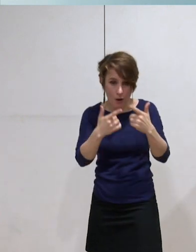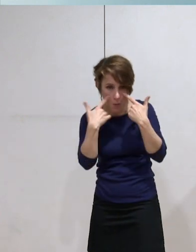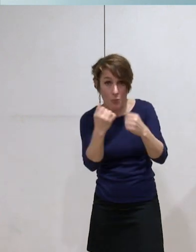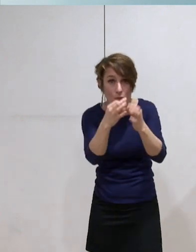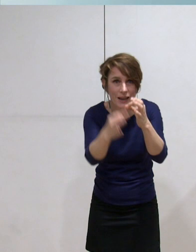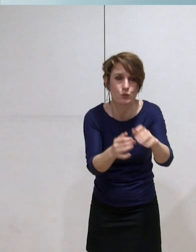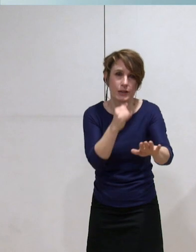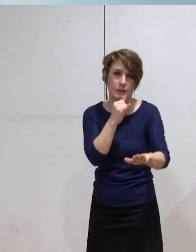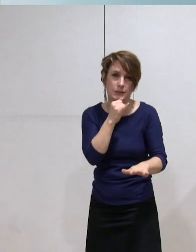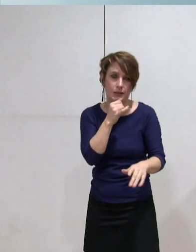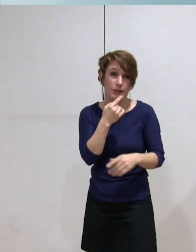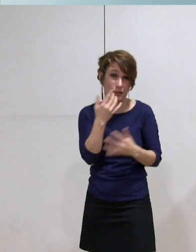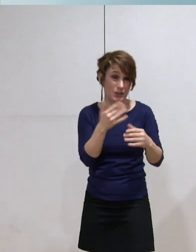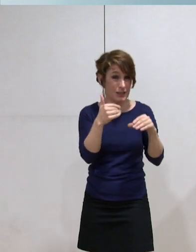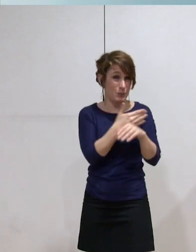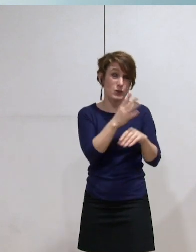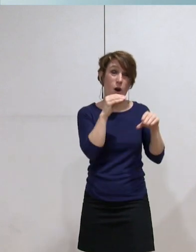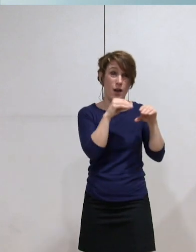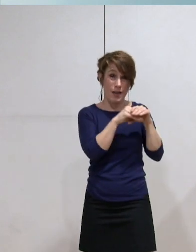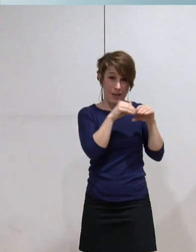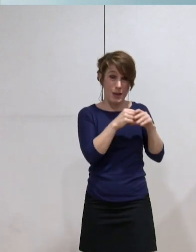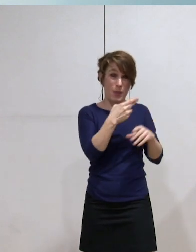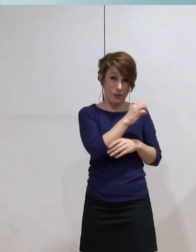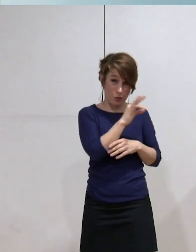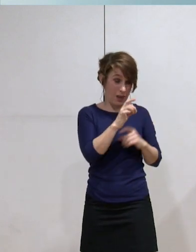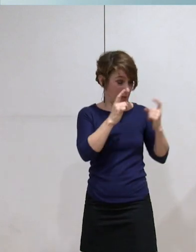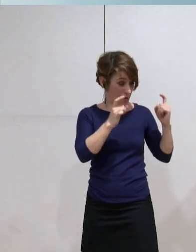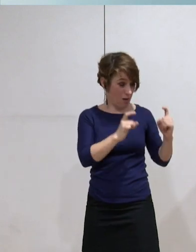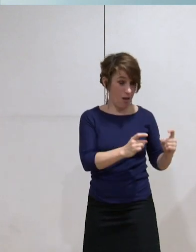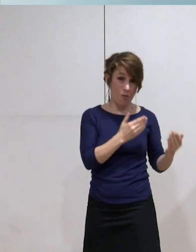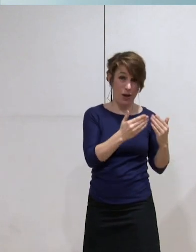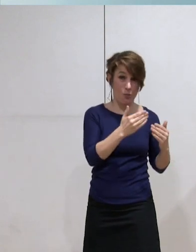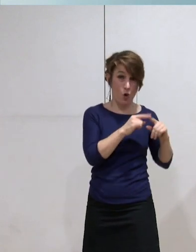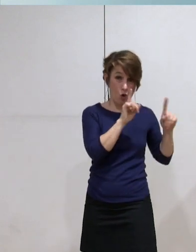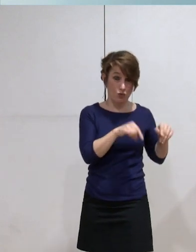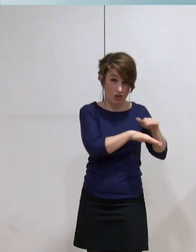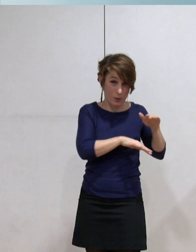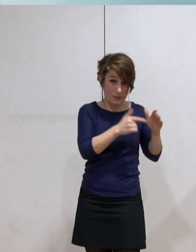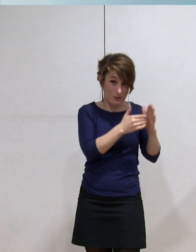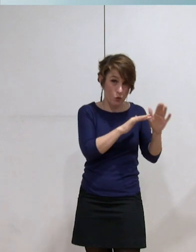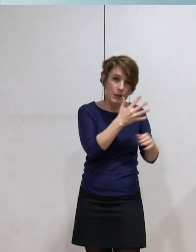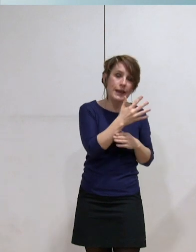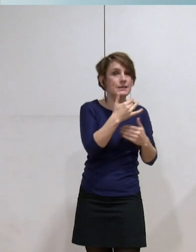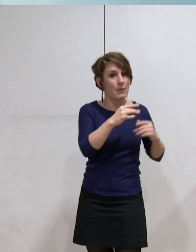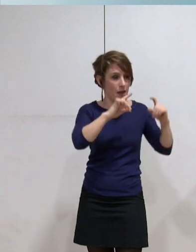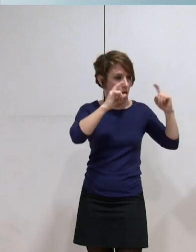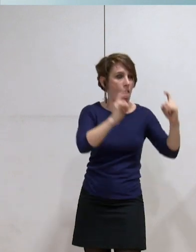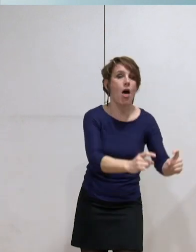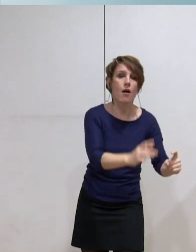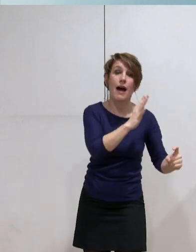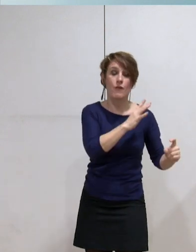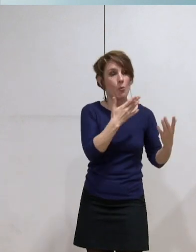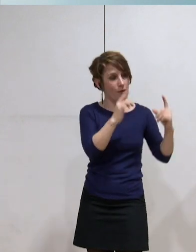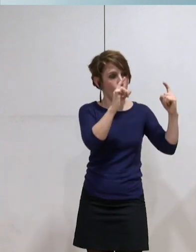une épargne nette qui se dégrade par rapport au budget primitif 2015 mais un rythme nettement moins rapide que sur les